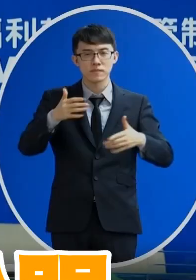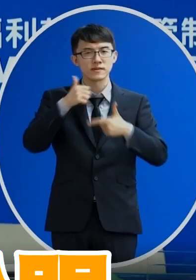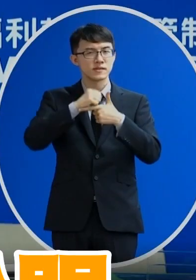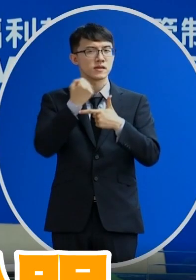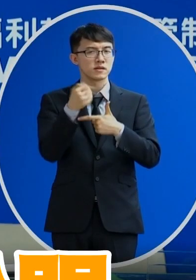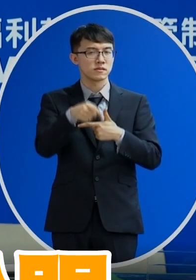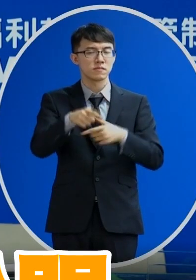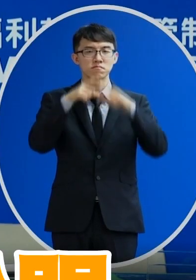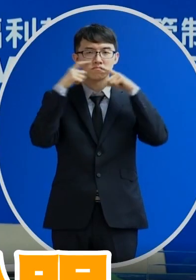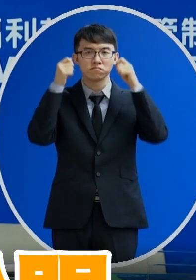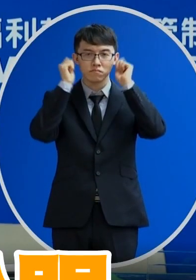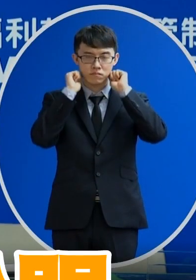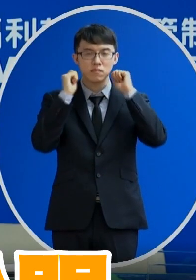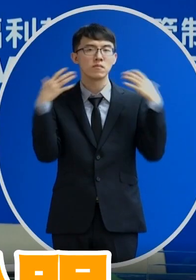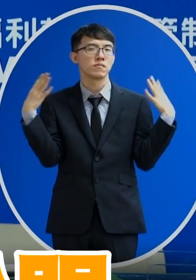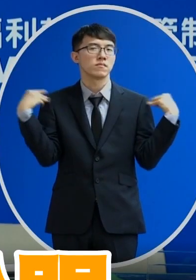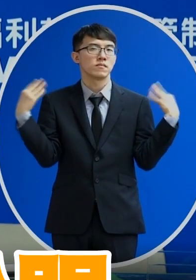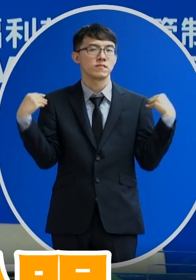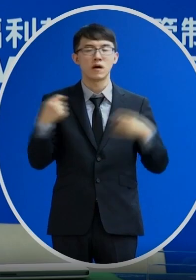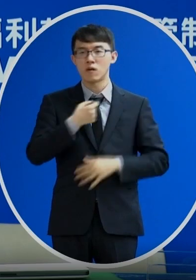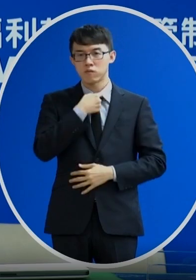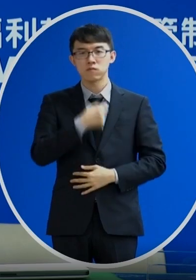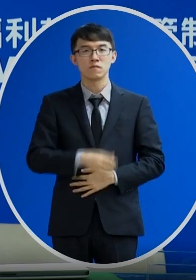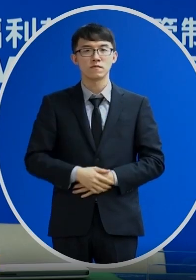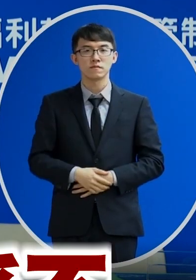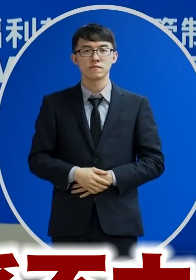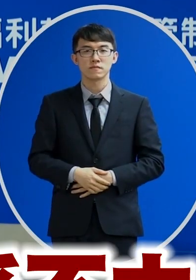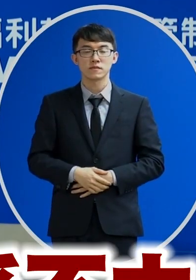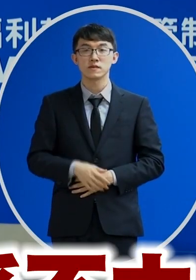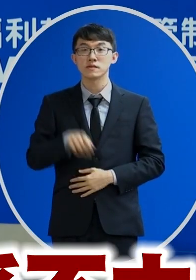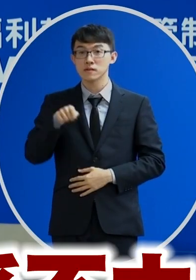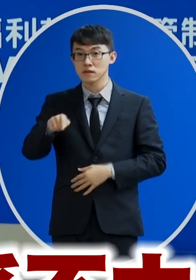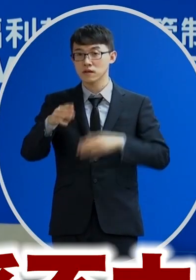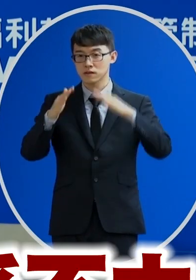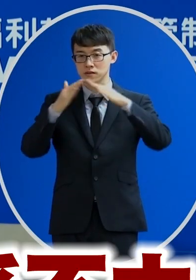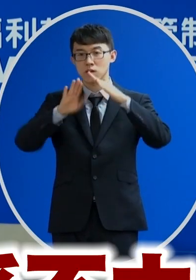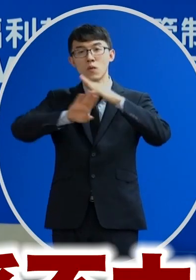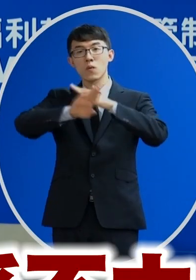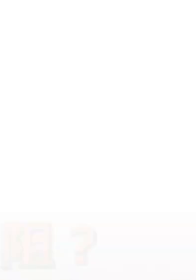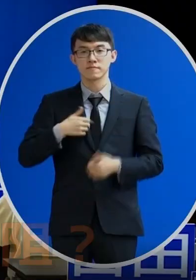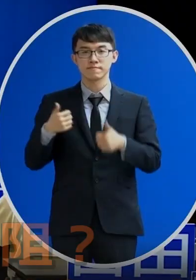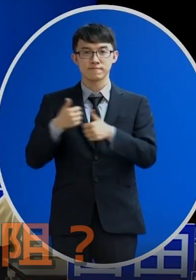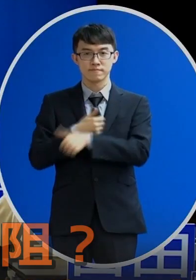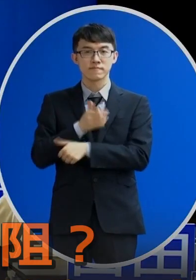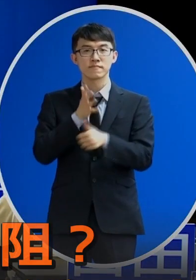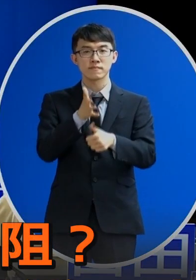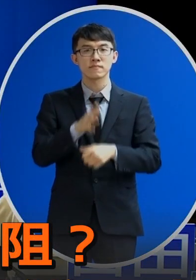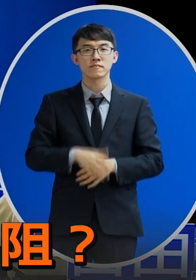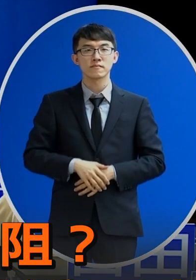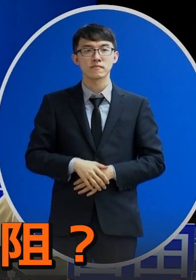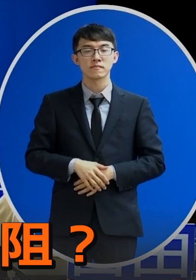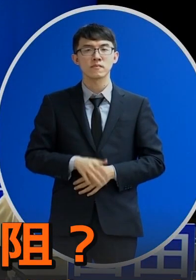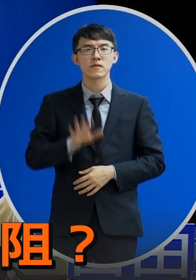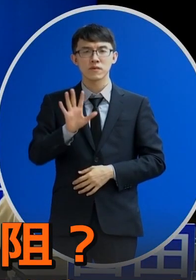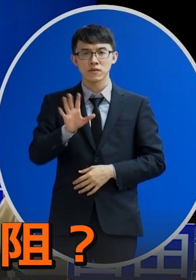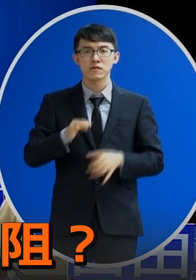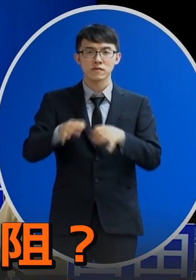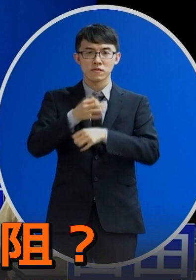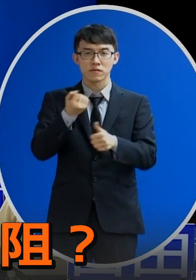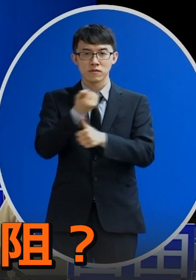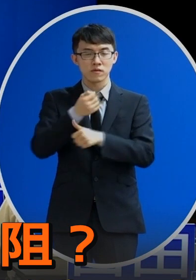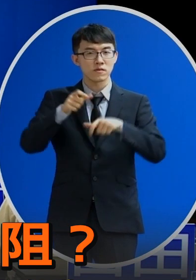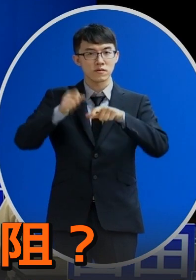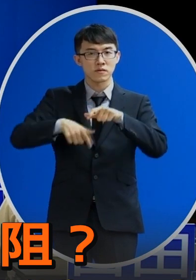调，所以这个部分跟这个放宽口罩令的关系不大。 有金控公司十一月